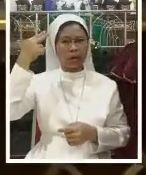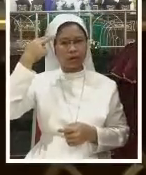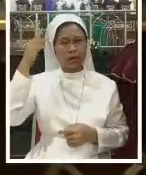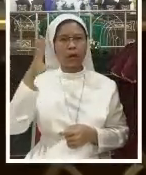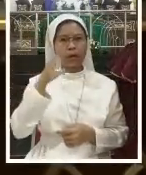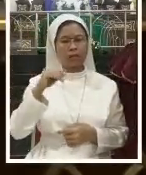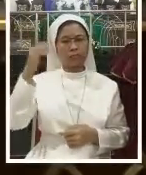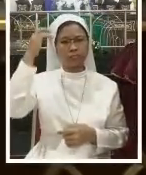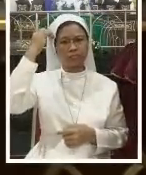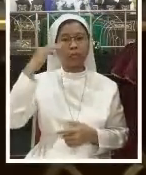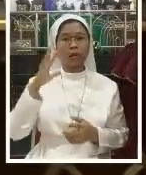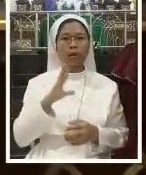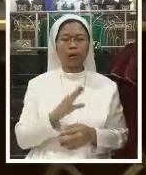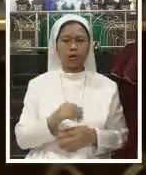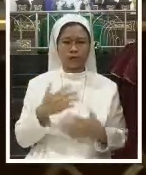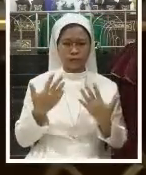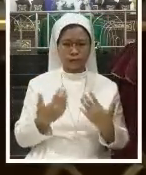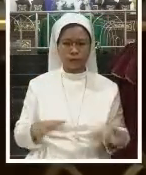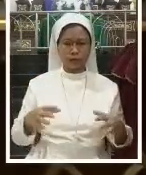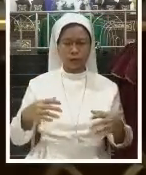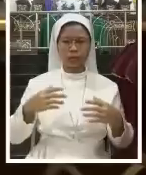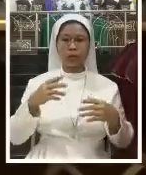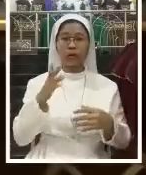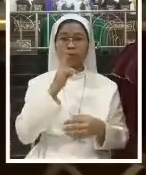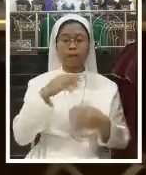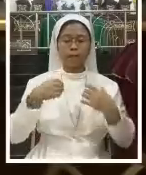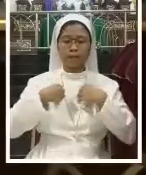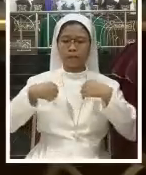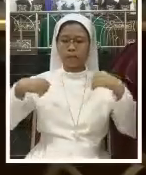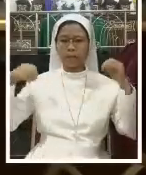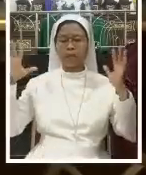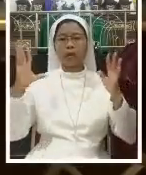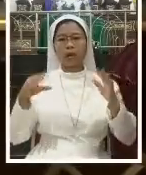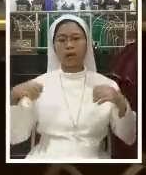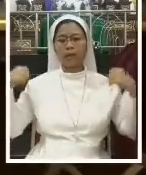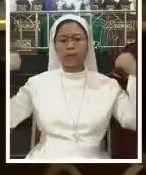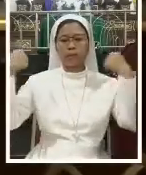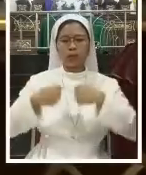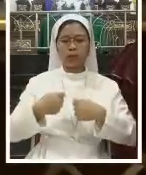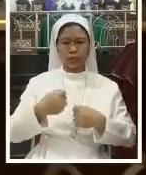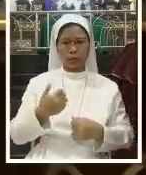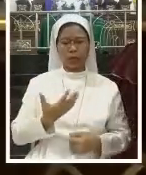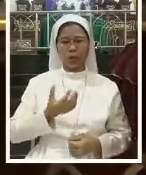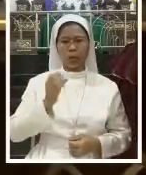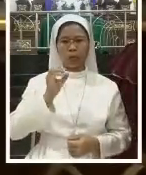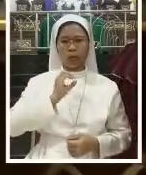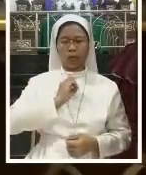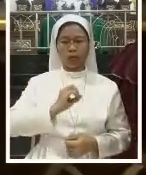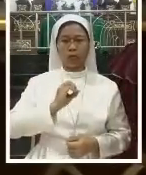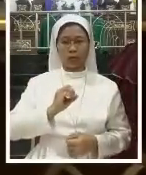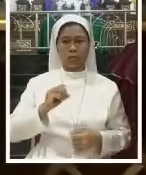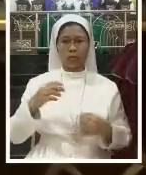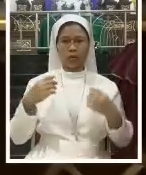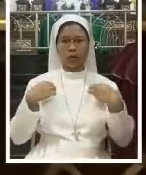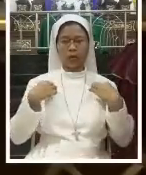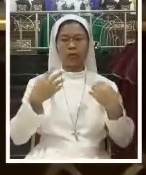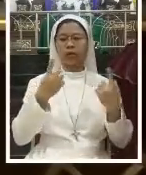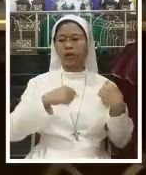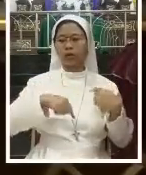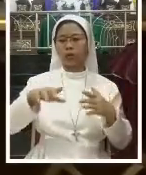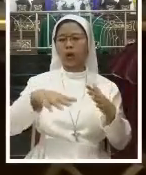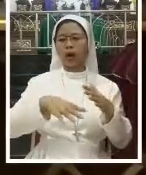Pakarawrawi, hinalean siya kan kapa, sinulutan kan sa iyang gubing asin ilinuwas tanganing ipako sa krus.